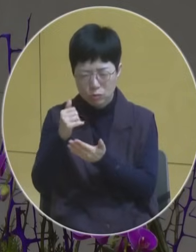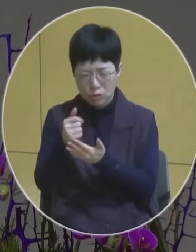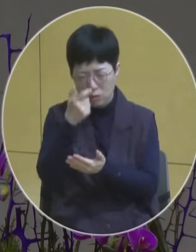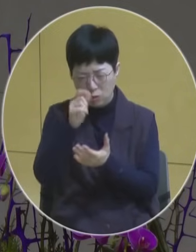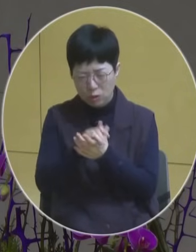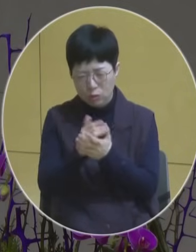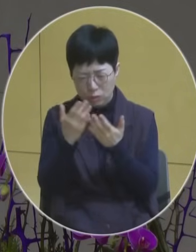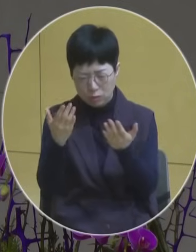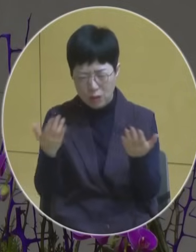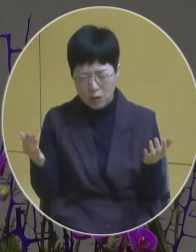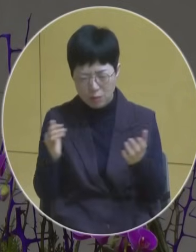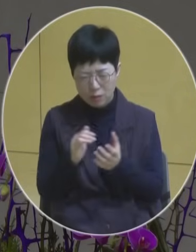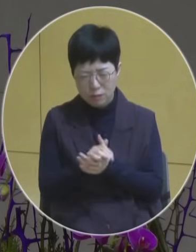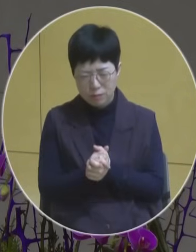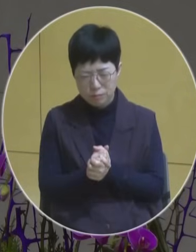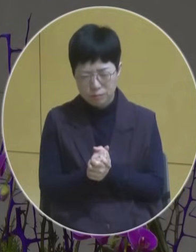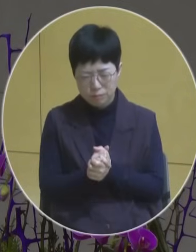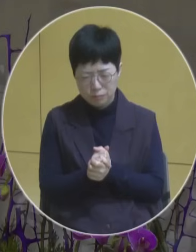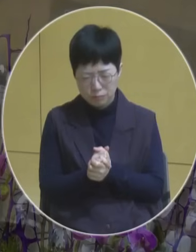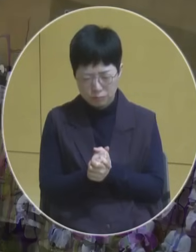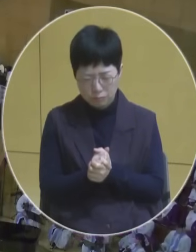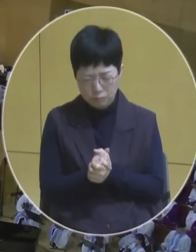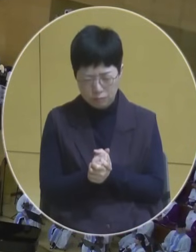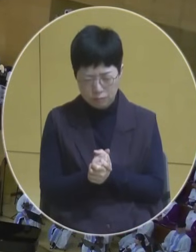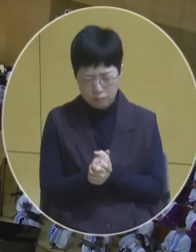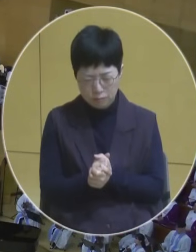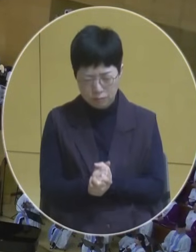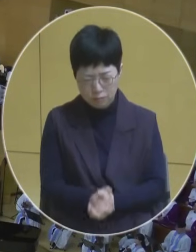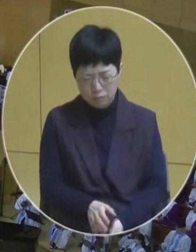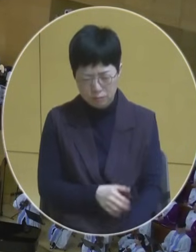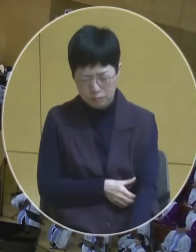이름으로 기도하였습니다. 아멘.